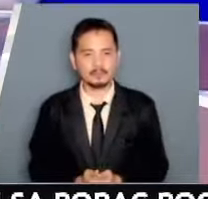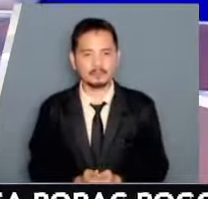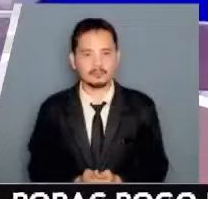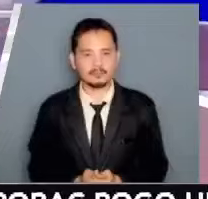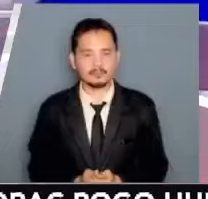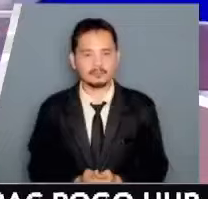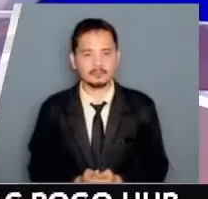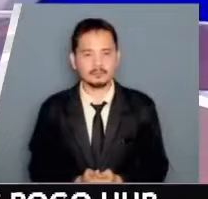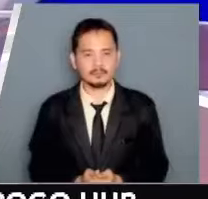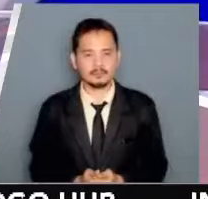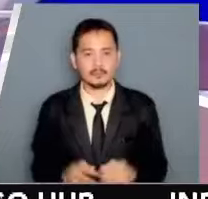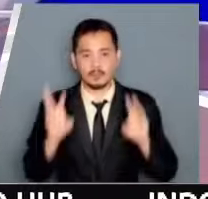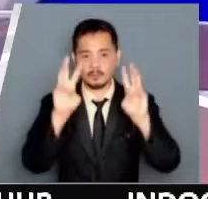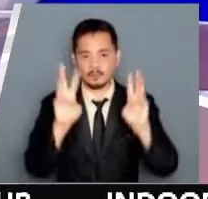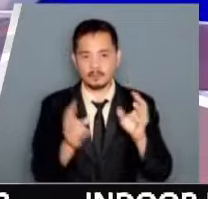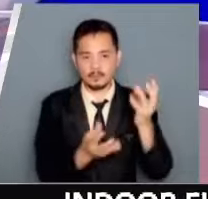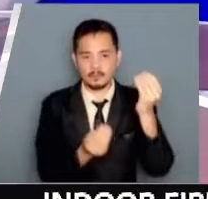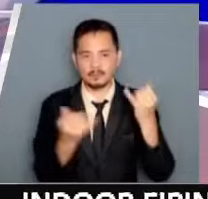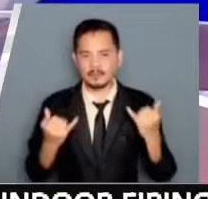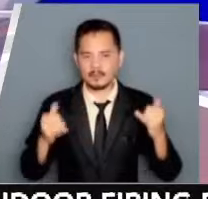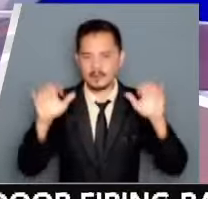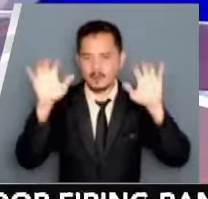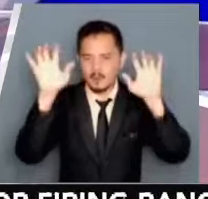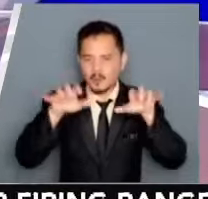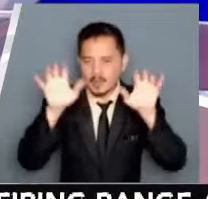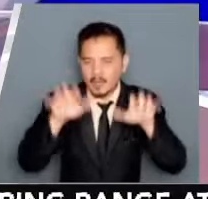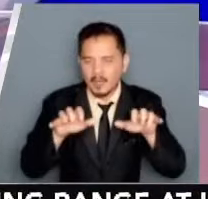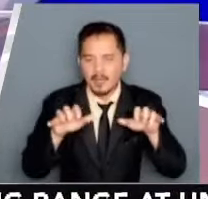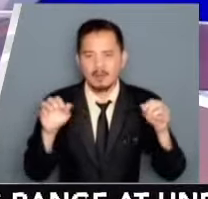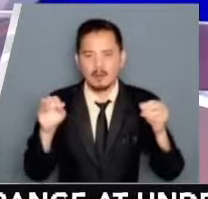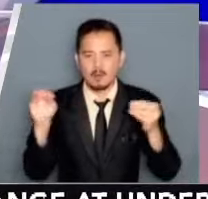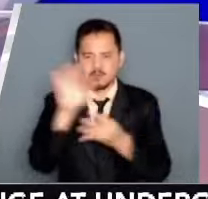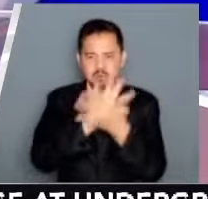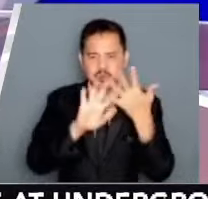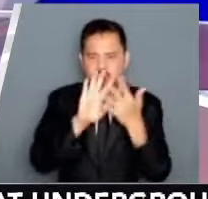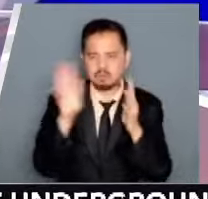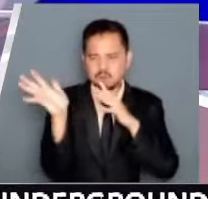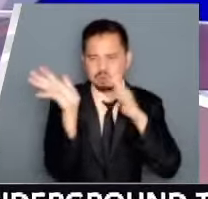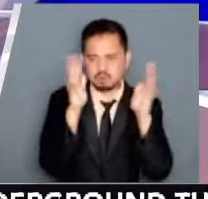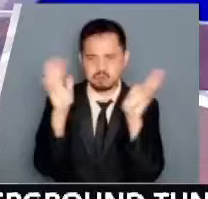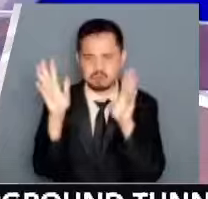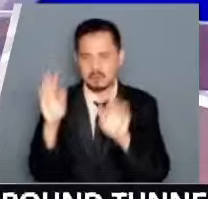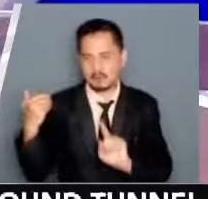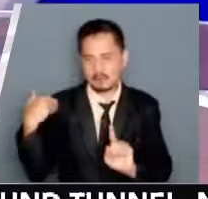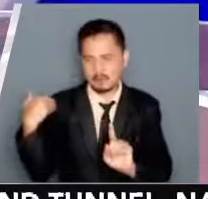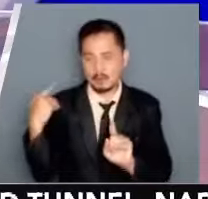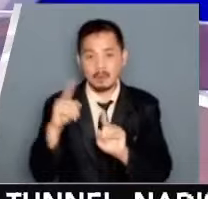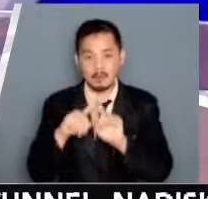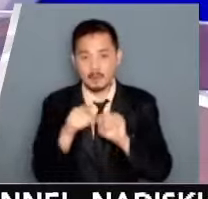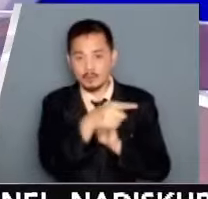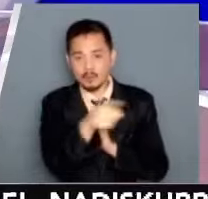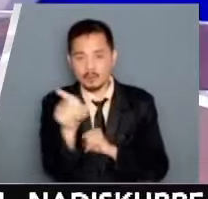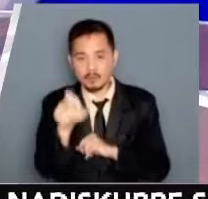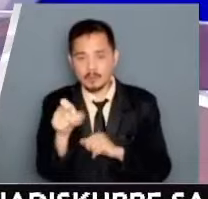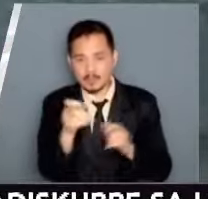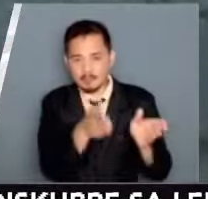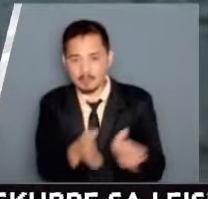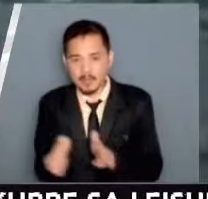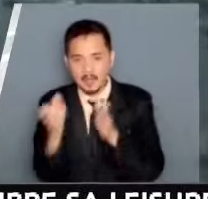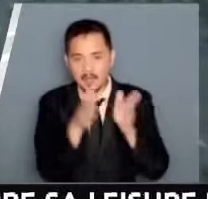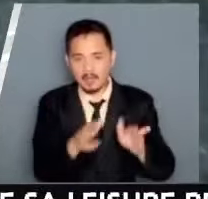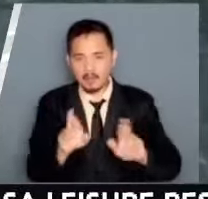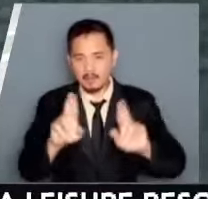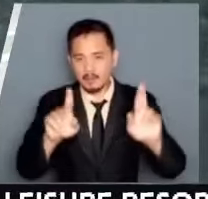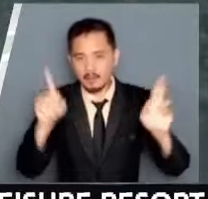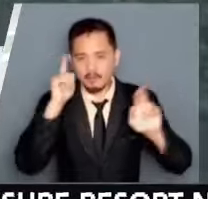Mga kapuso, ngayong tag-ulan, kahit walang habagat, lagi maghanda sa mga biglaan at panandali ang thunderstorm. Gaya ng